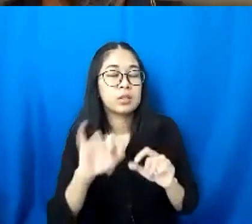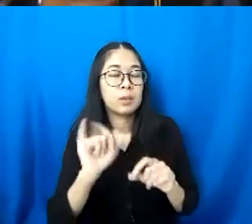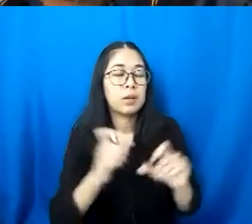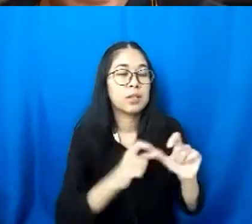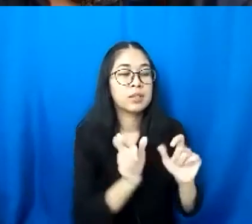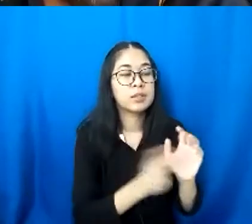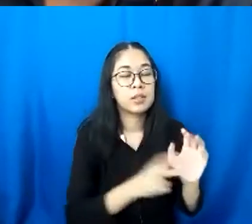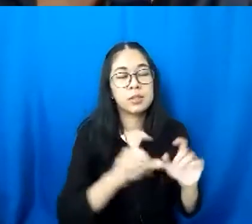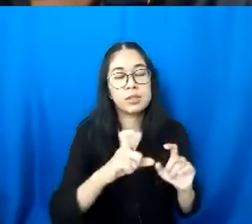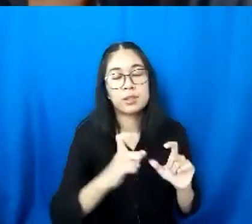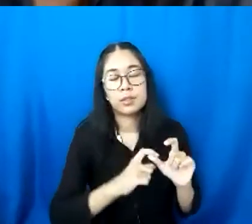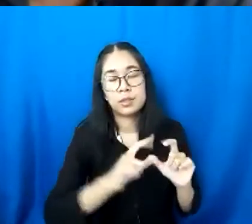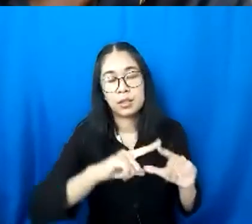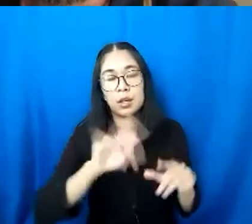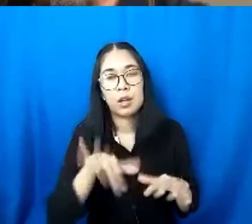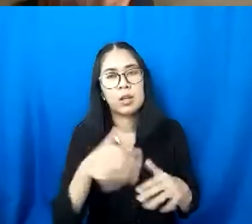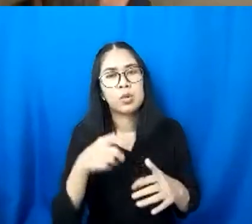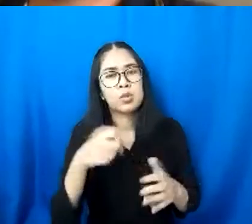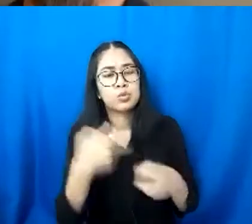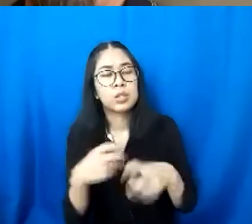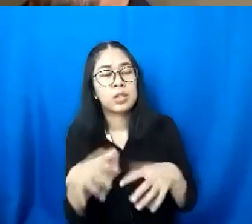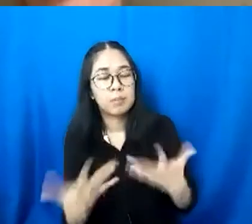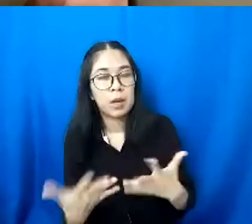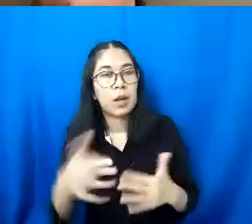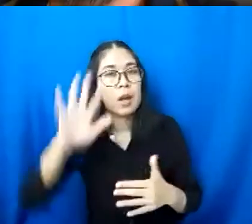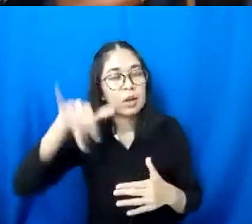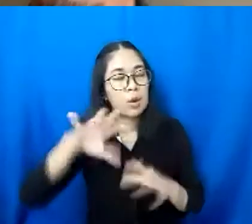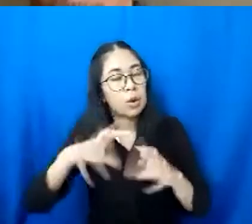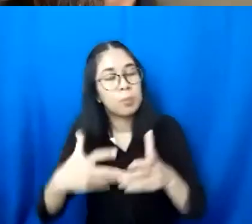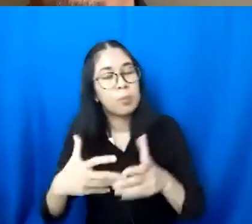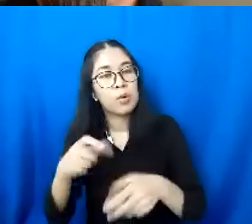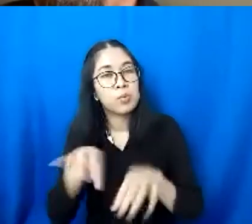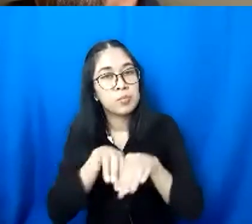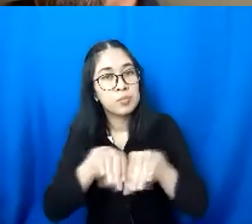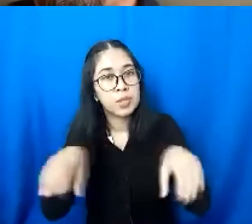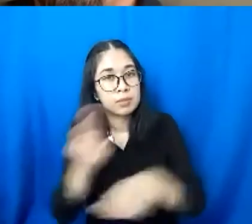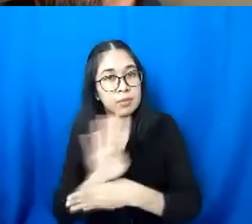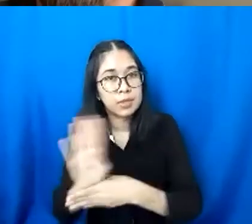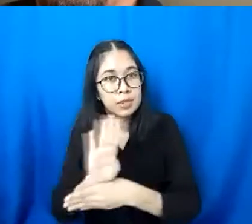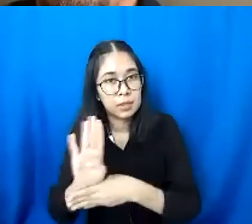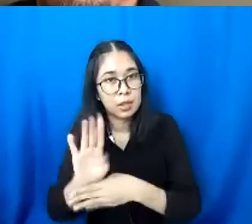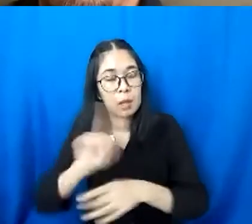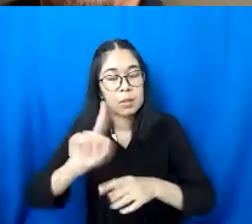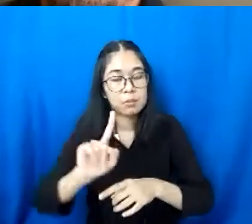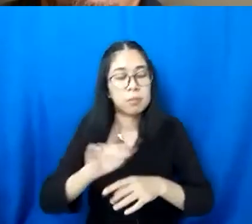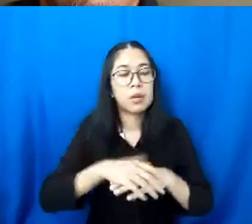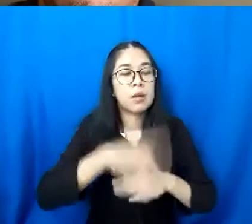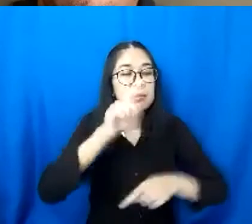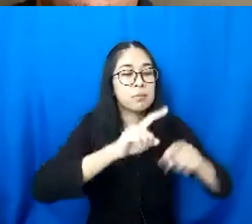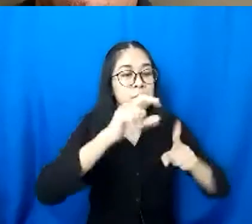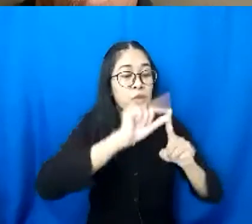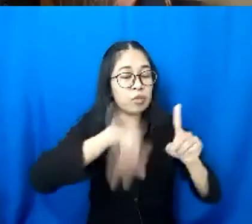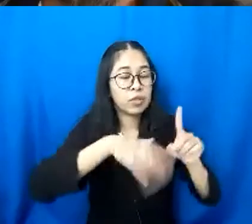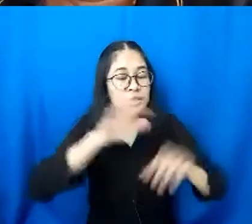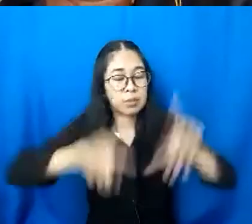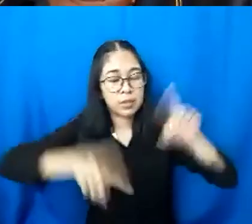mengajak kelompok bisnis. Karena di masing-masing provinsi itu kelompok bisnis juga pemainnya